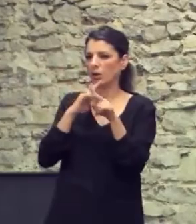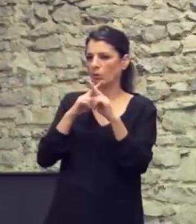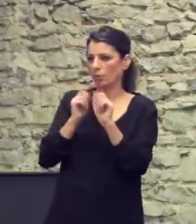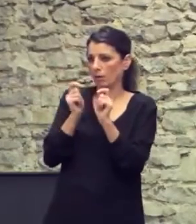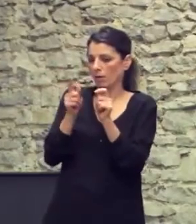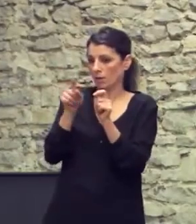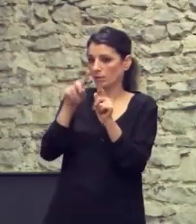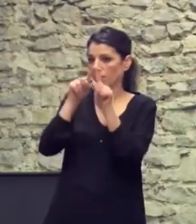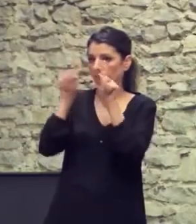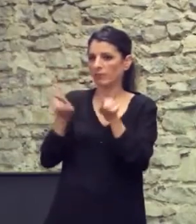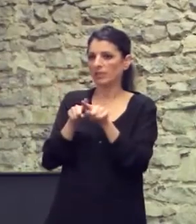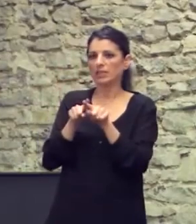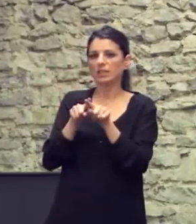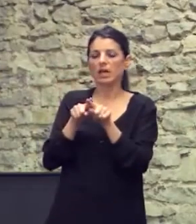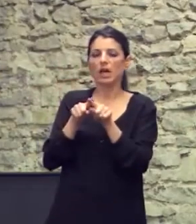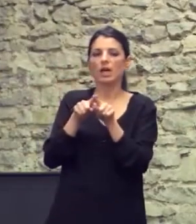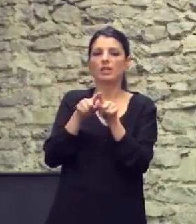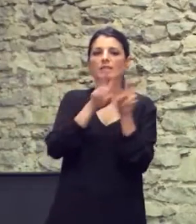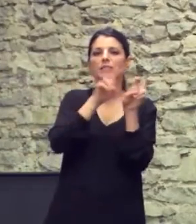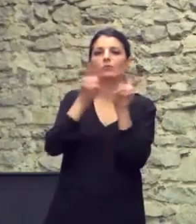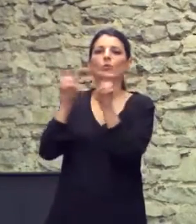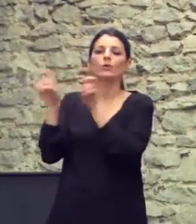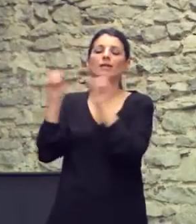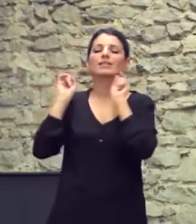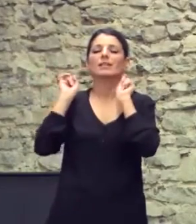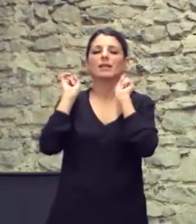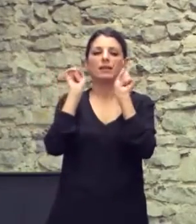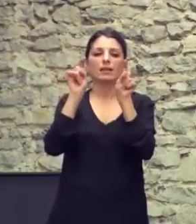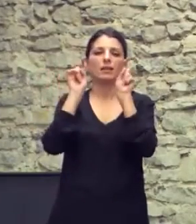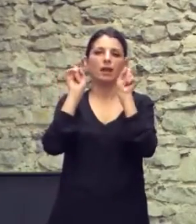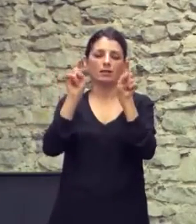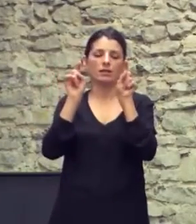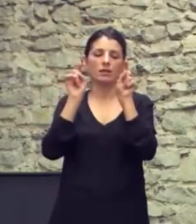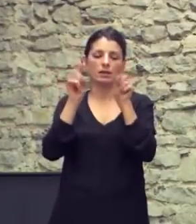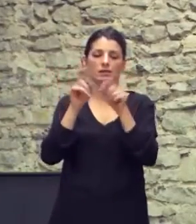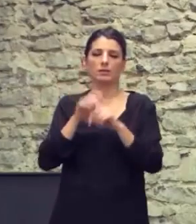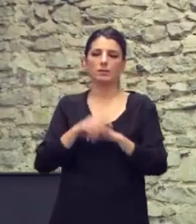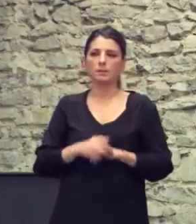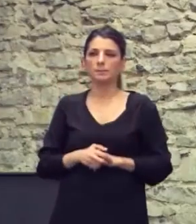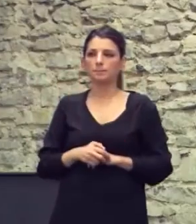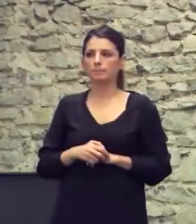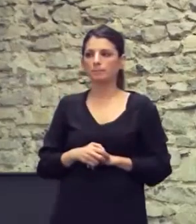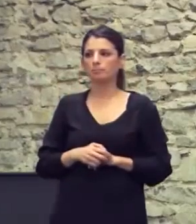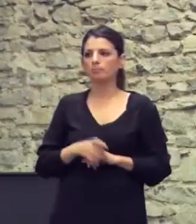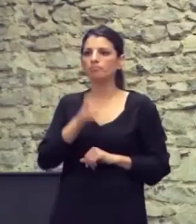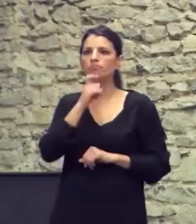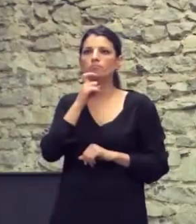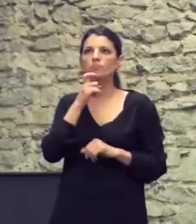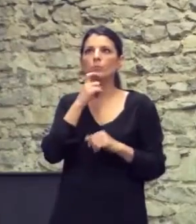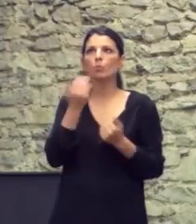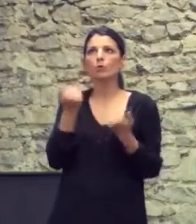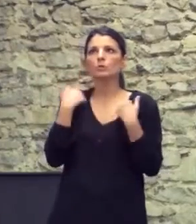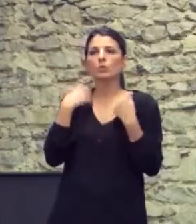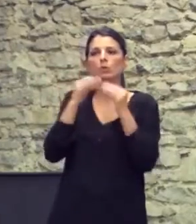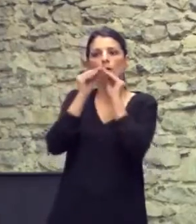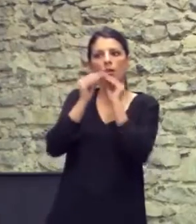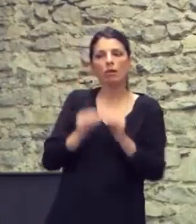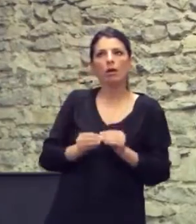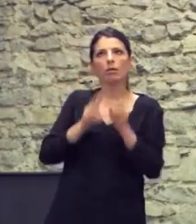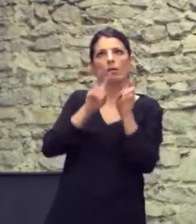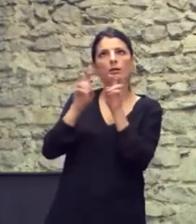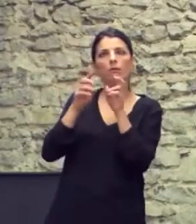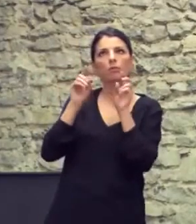horiei. Unitate didaktiko bat, eskerrik asko. Unitate didaktiko bat egiten dakien pertsona bat